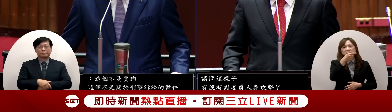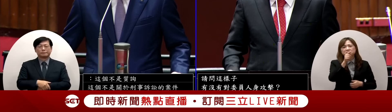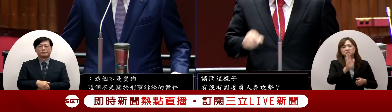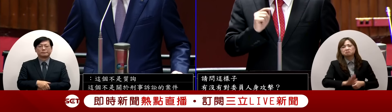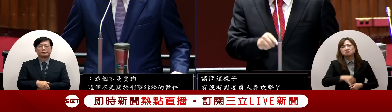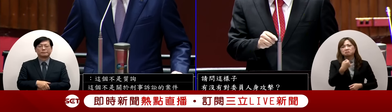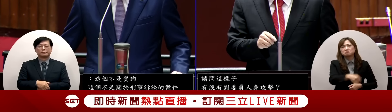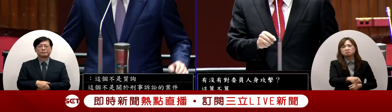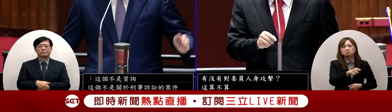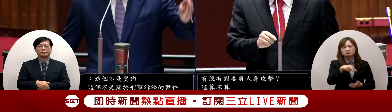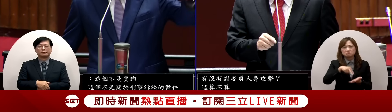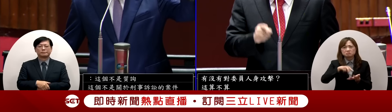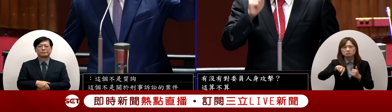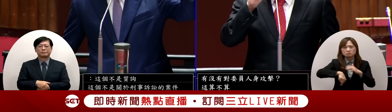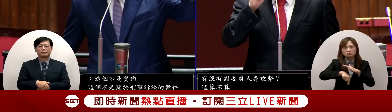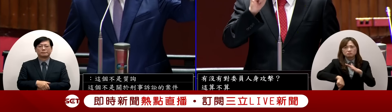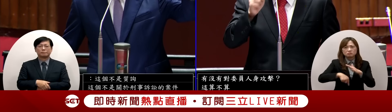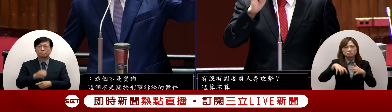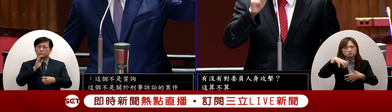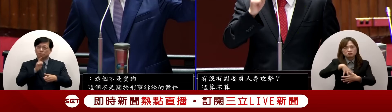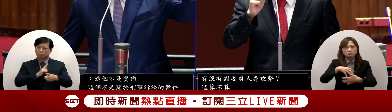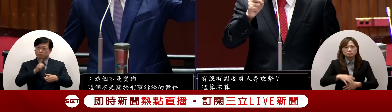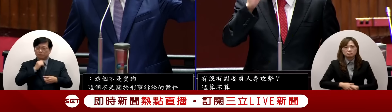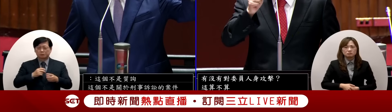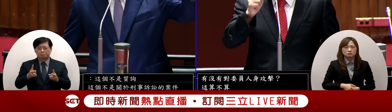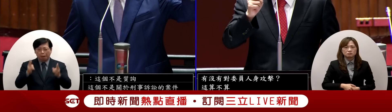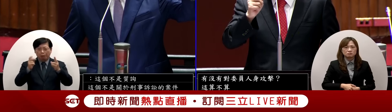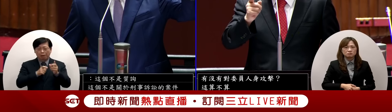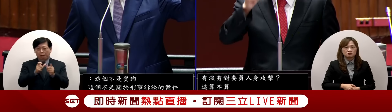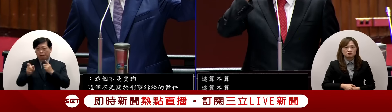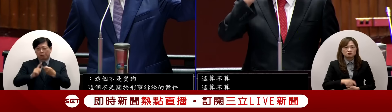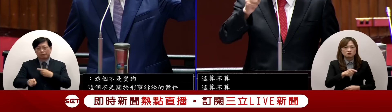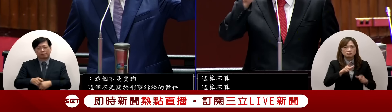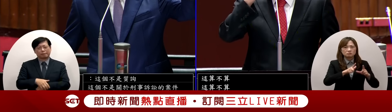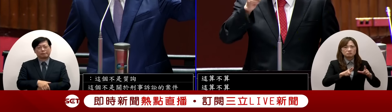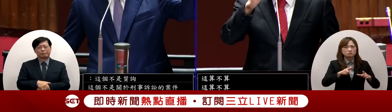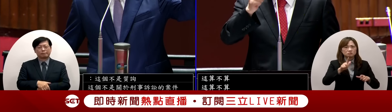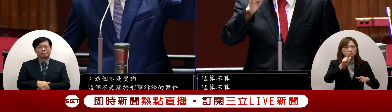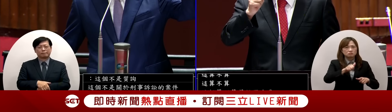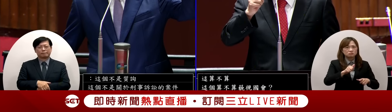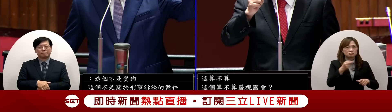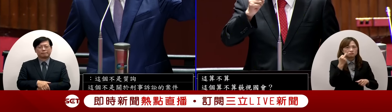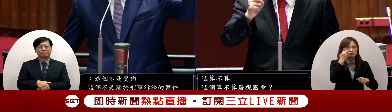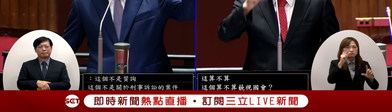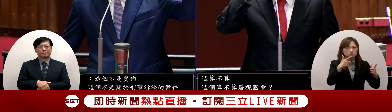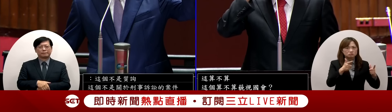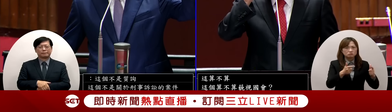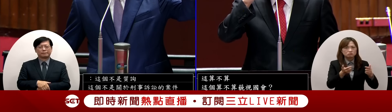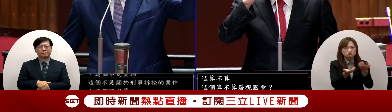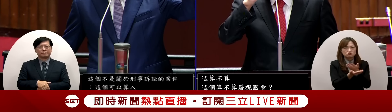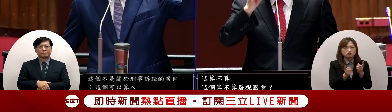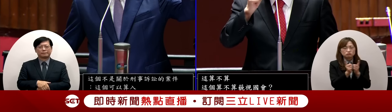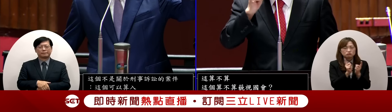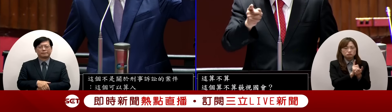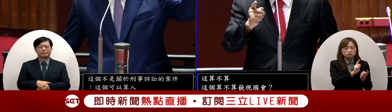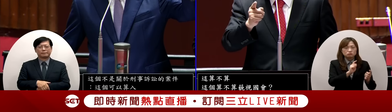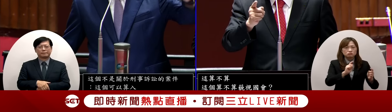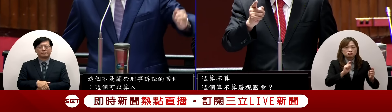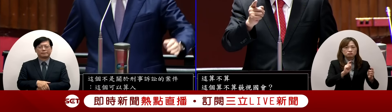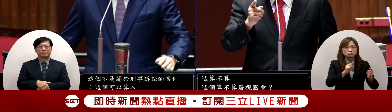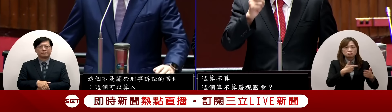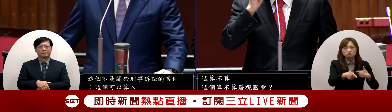度在立法院， 是你断章取义啊！ 你不但不是大师兄，不但没有调和顶赖，你用这种方